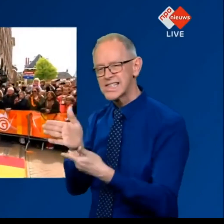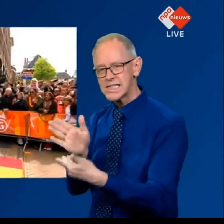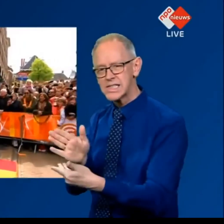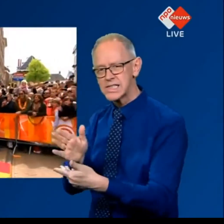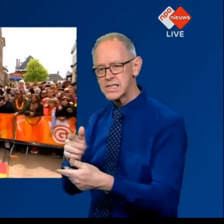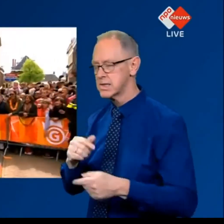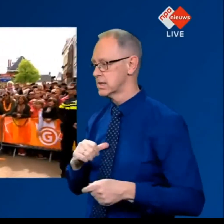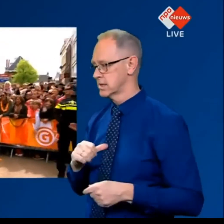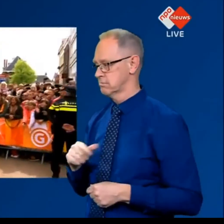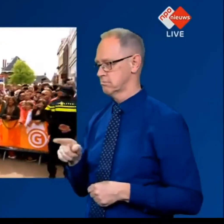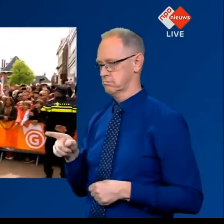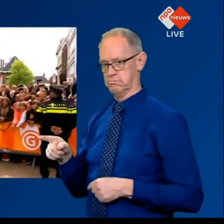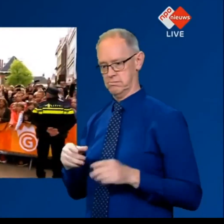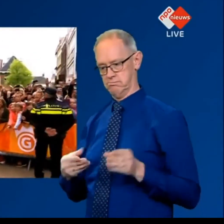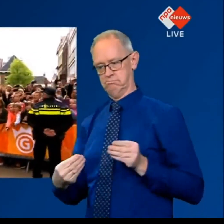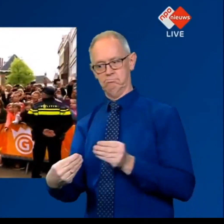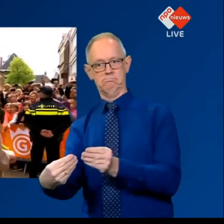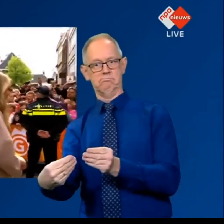deze.